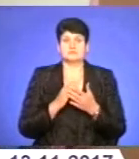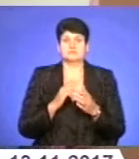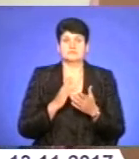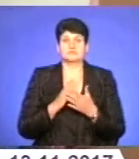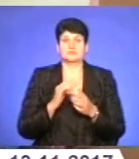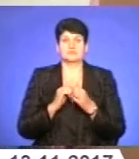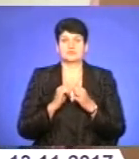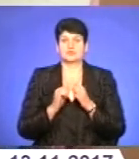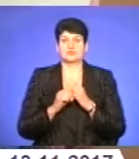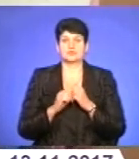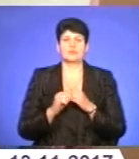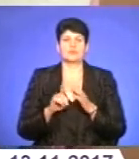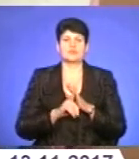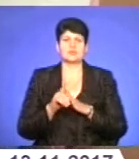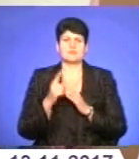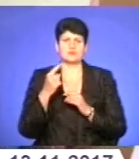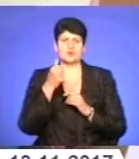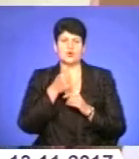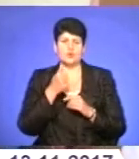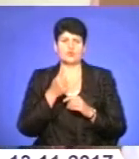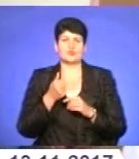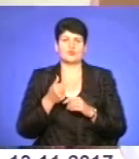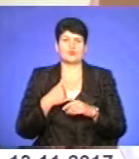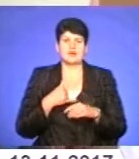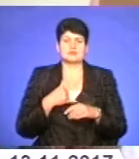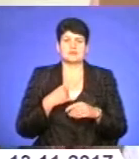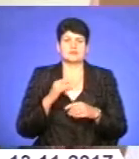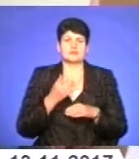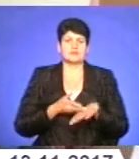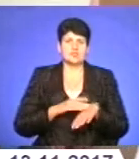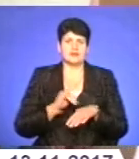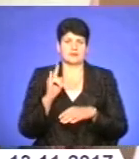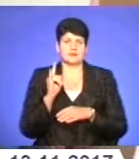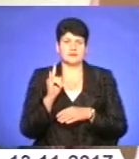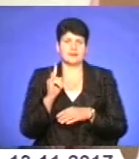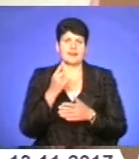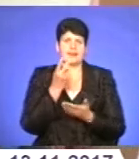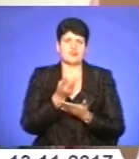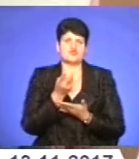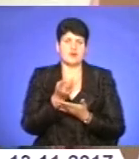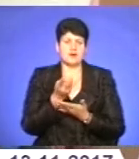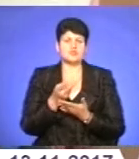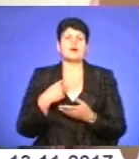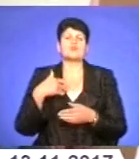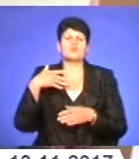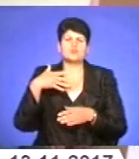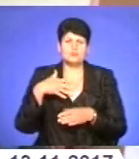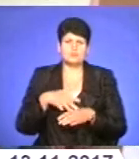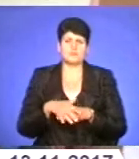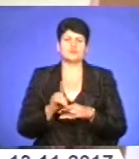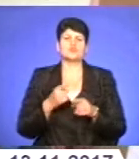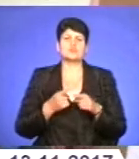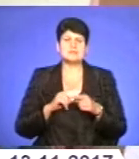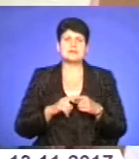Десь починаючи з першого року життя мого сина, в мене тяжка дитинка, вона лежача, я розумію, що мені і